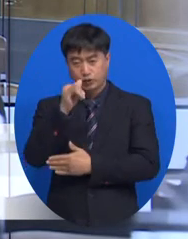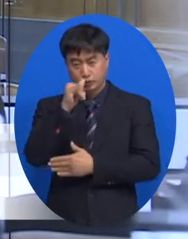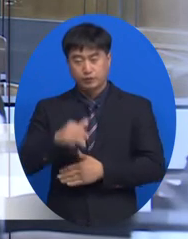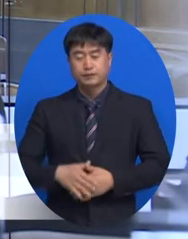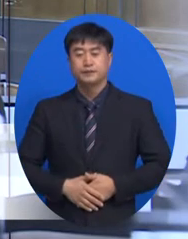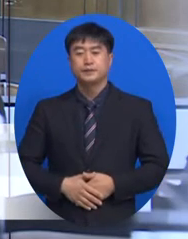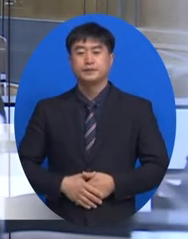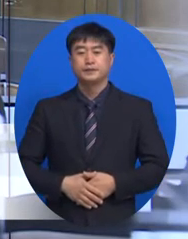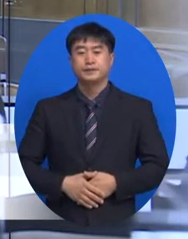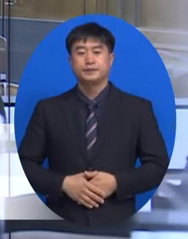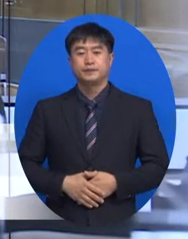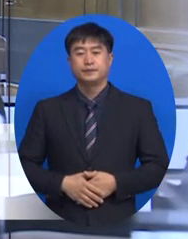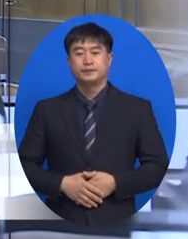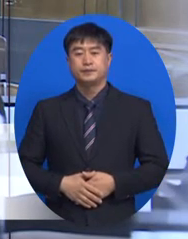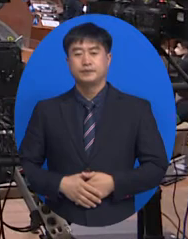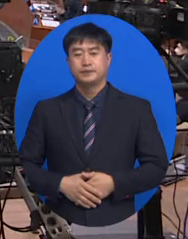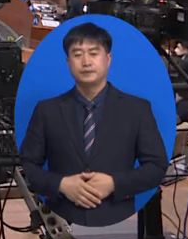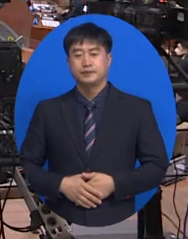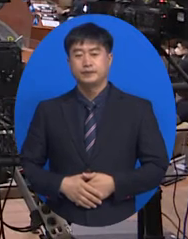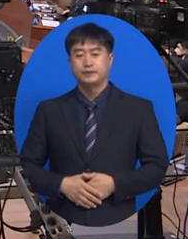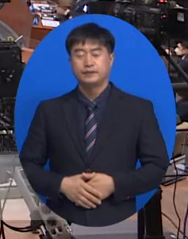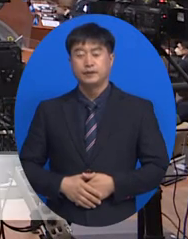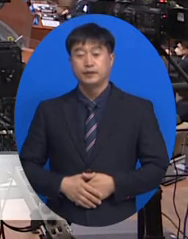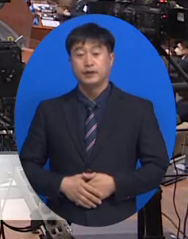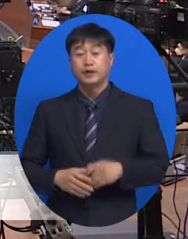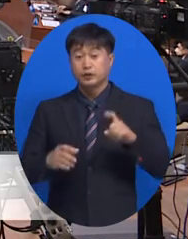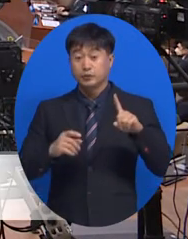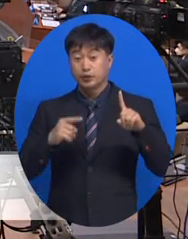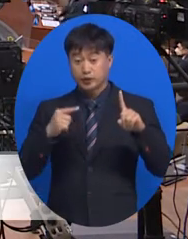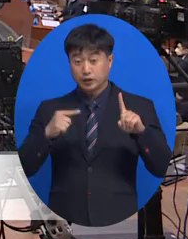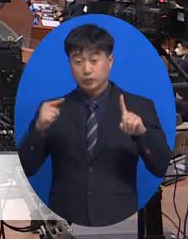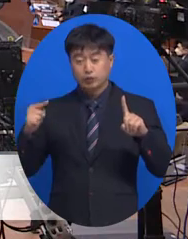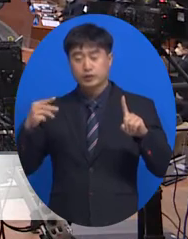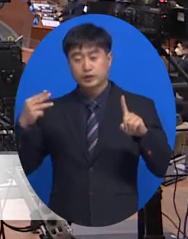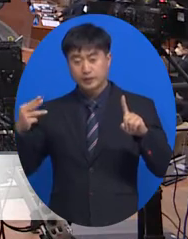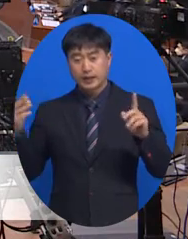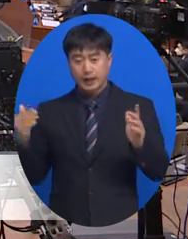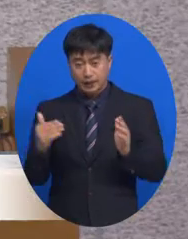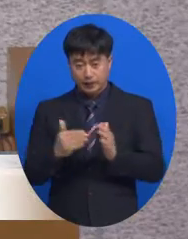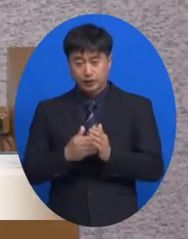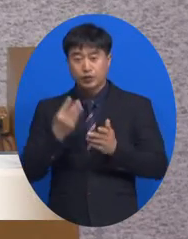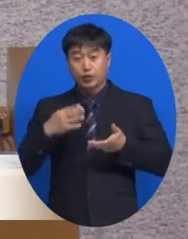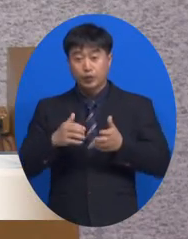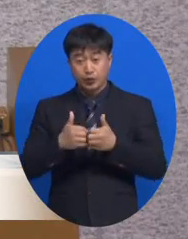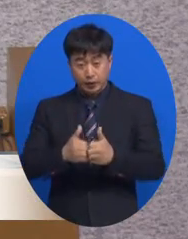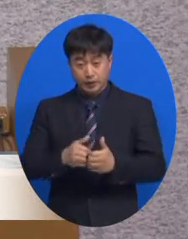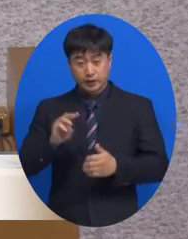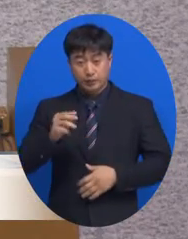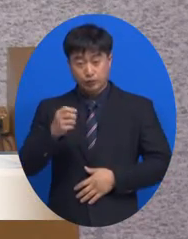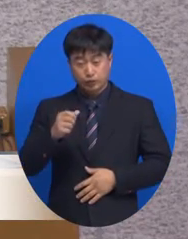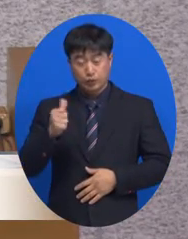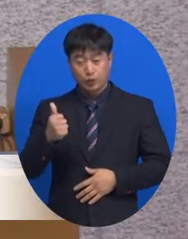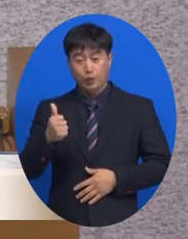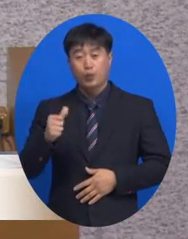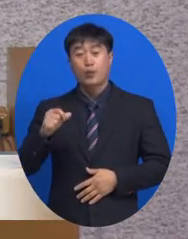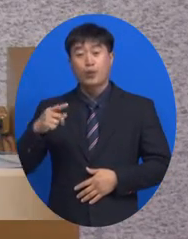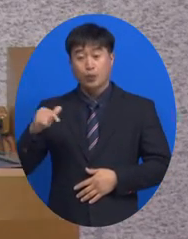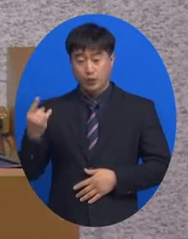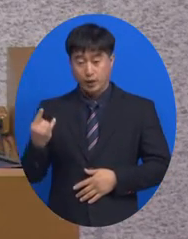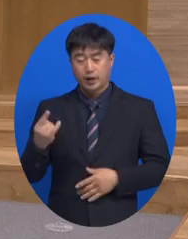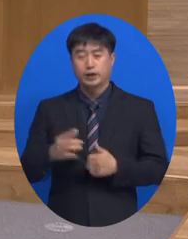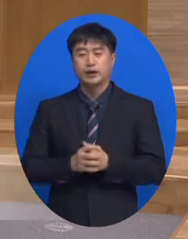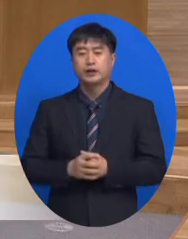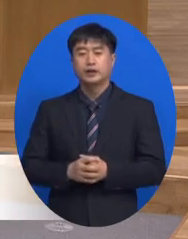이슬비 기자입니다 11월 1일부터 3일간 열린 경기도 의회의 제365회 정례회